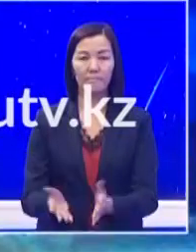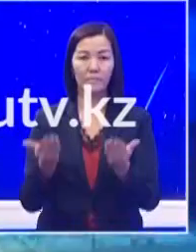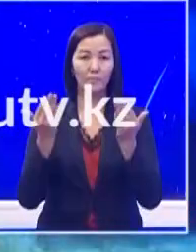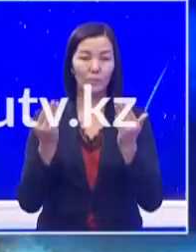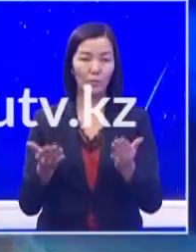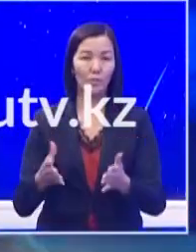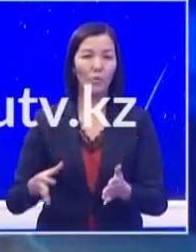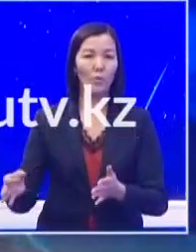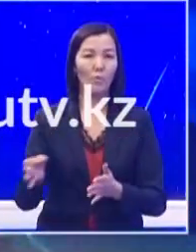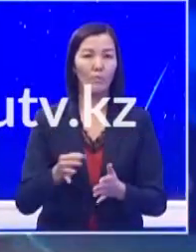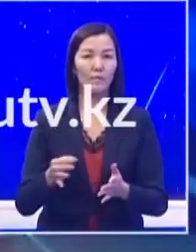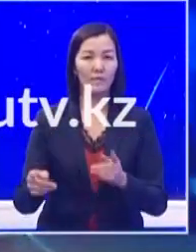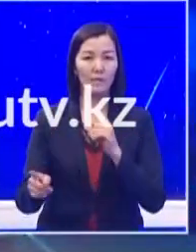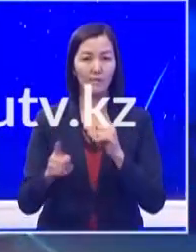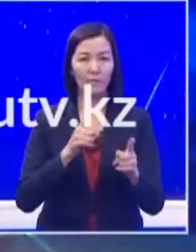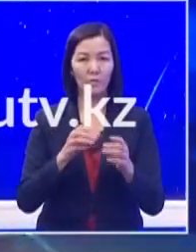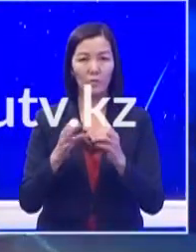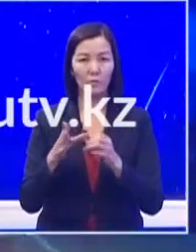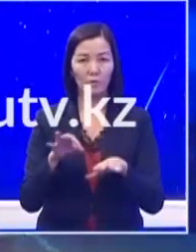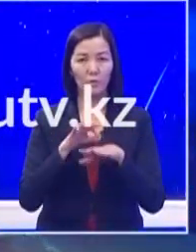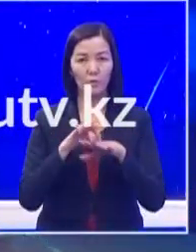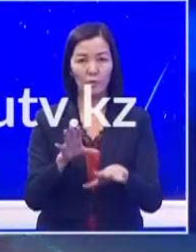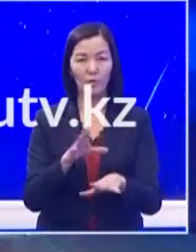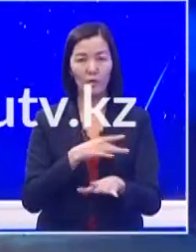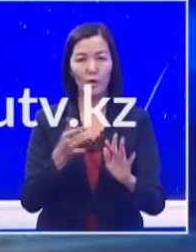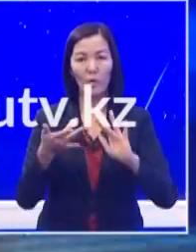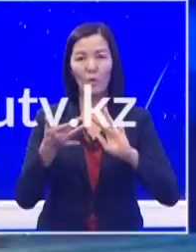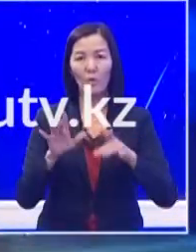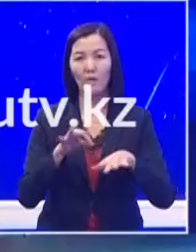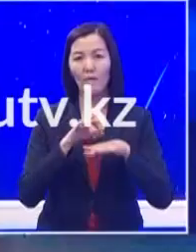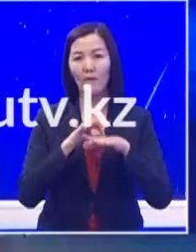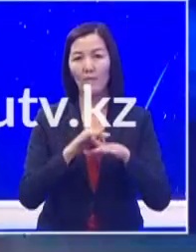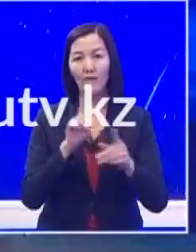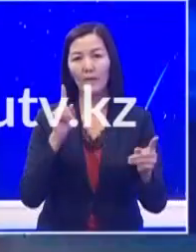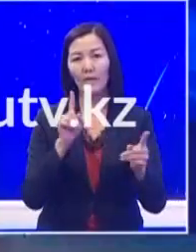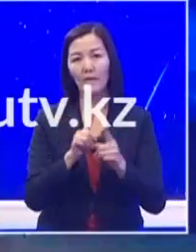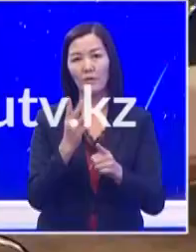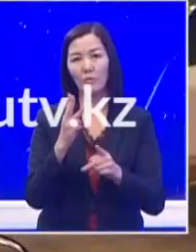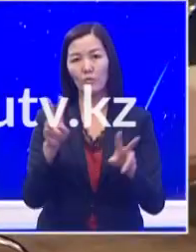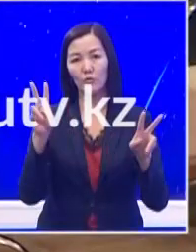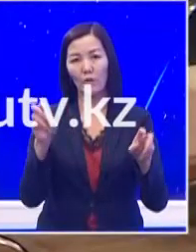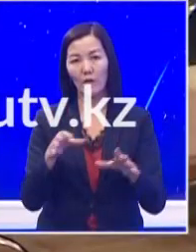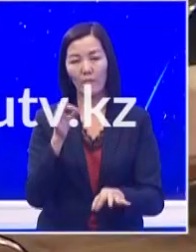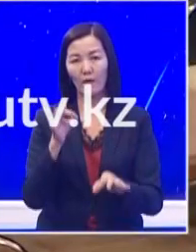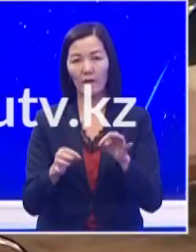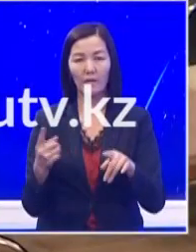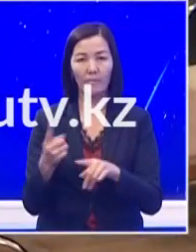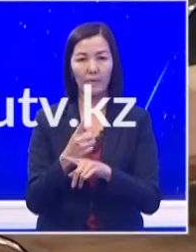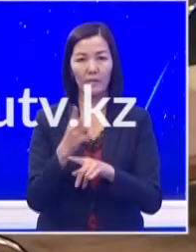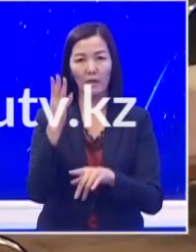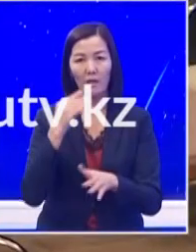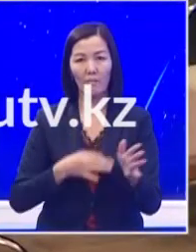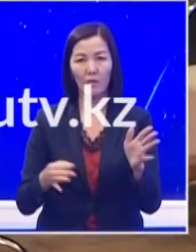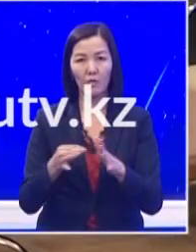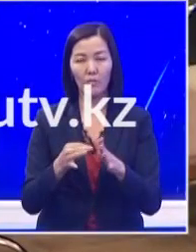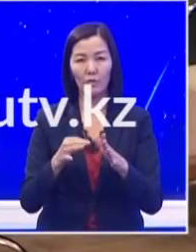Бүгін облыстық мәслихаттың кезектен тыс 13-ші сессиясы өтті. Онлайн форматтағы басқосуда үш мәселе қаралды. Біріншісі,